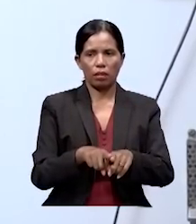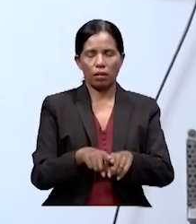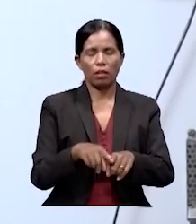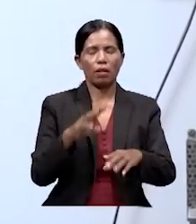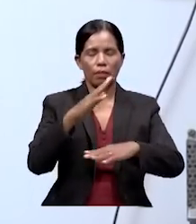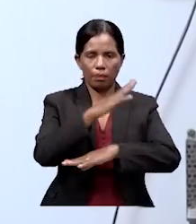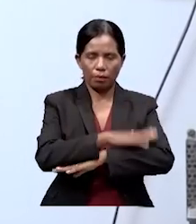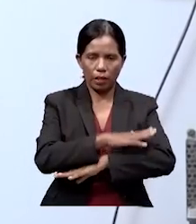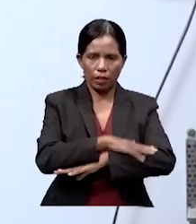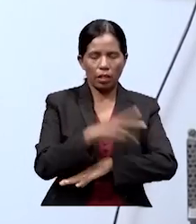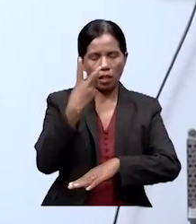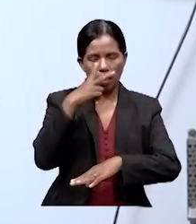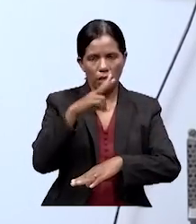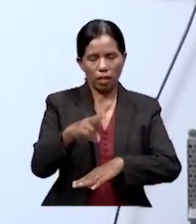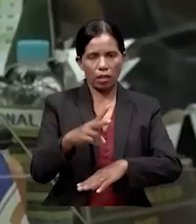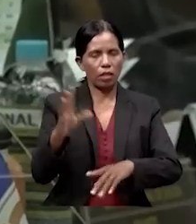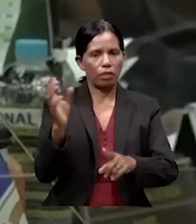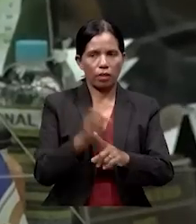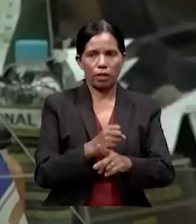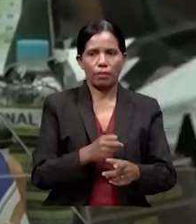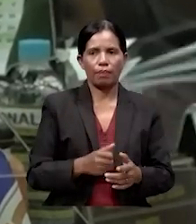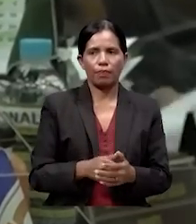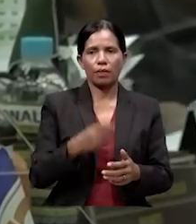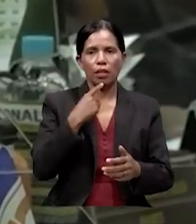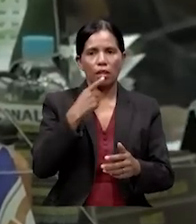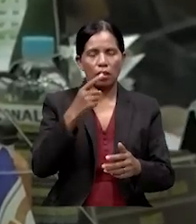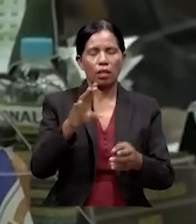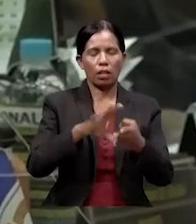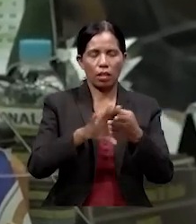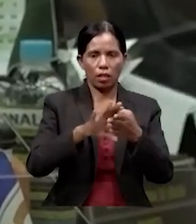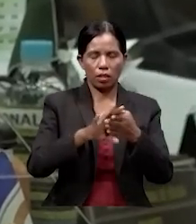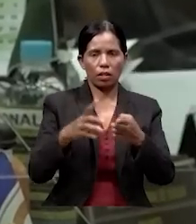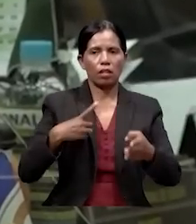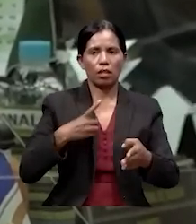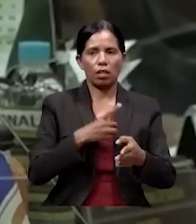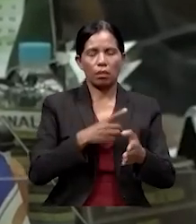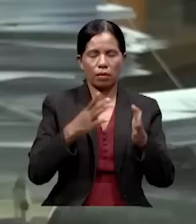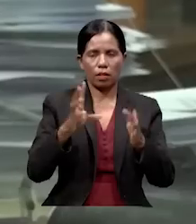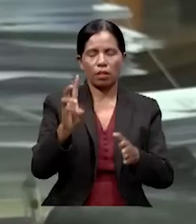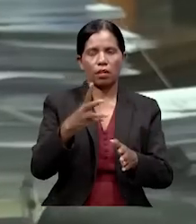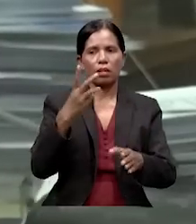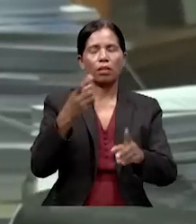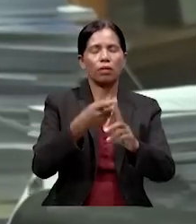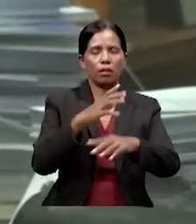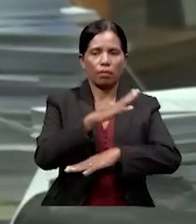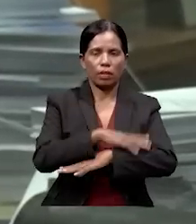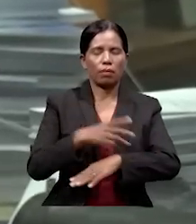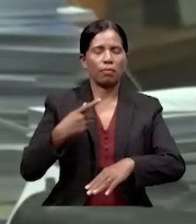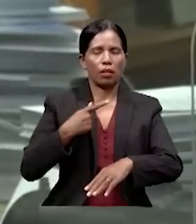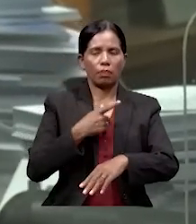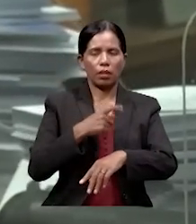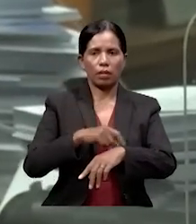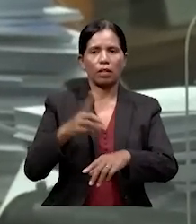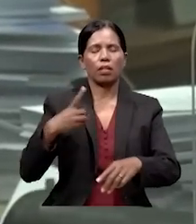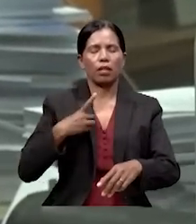hare considera que tiene falta. Hatamba carta demiti deputado Sanulu Resineng husi mesa Parlamento Nacional,